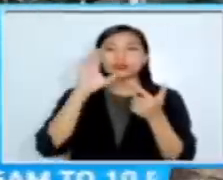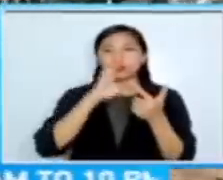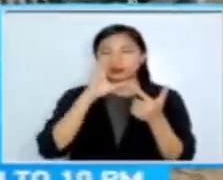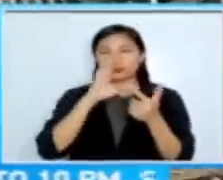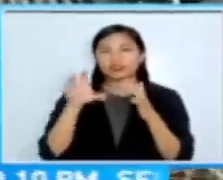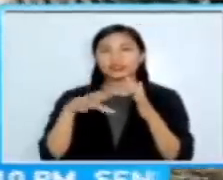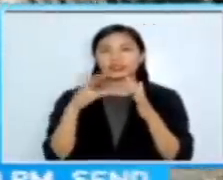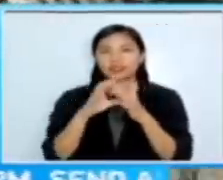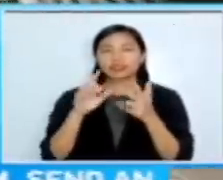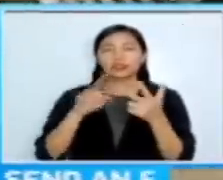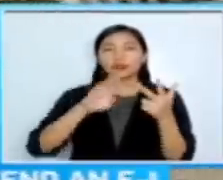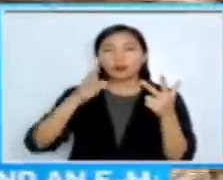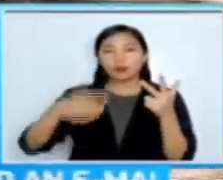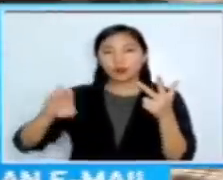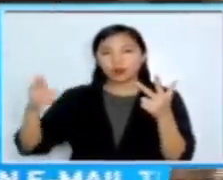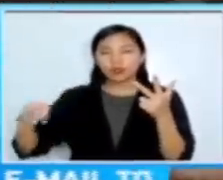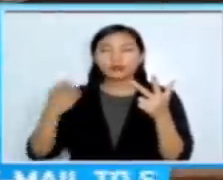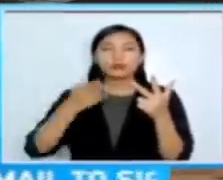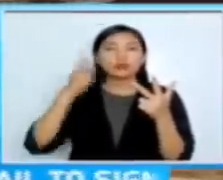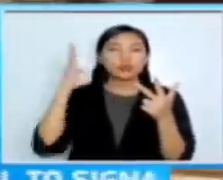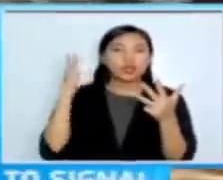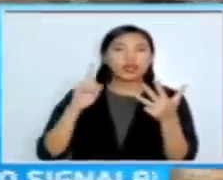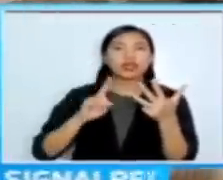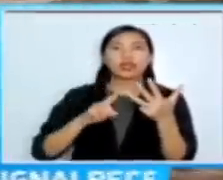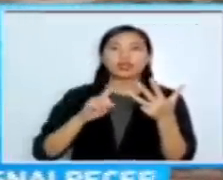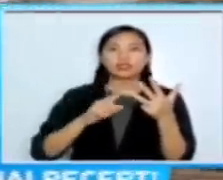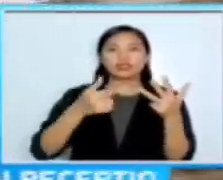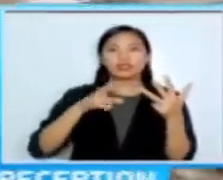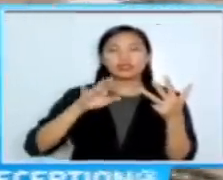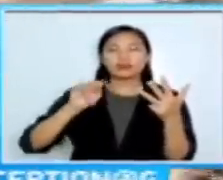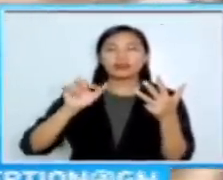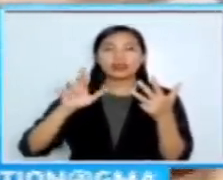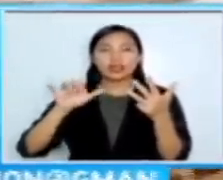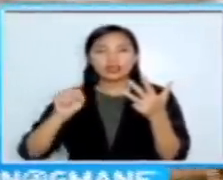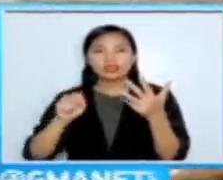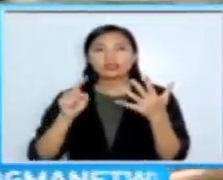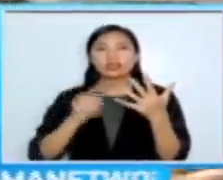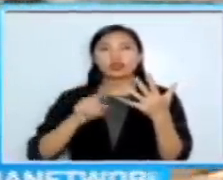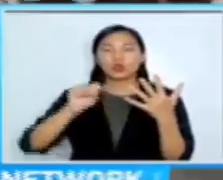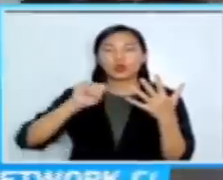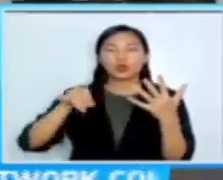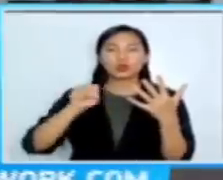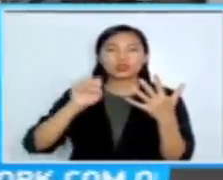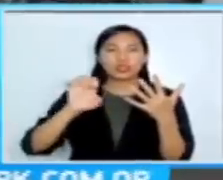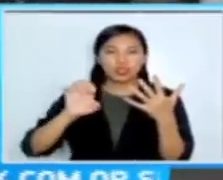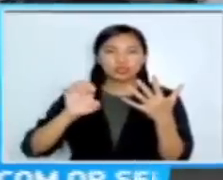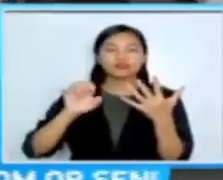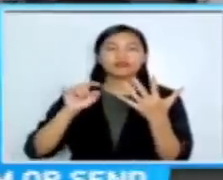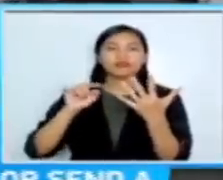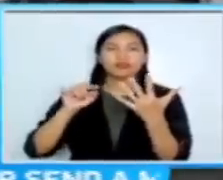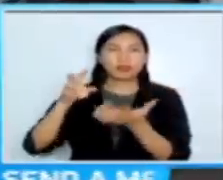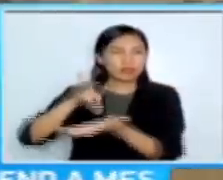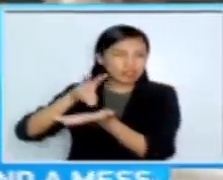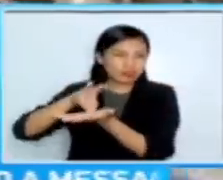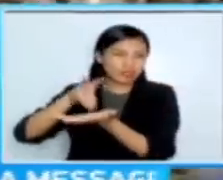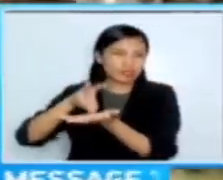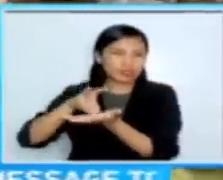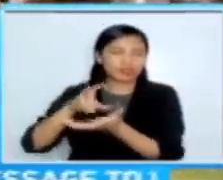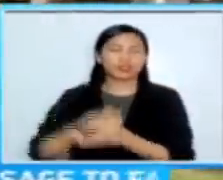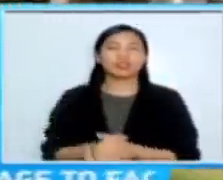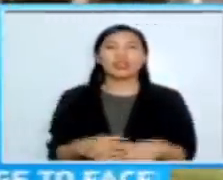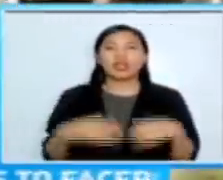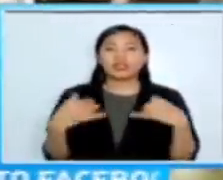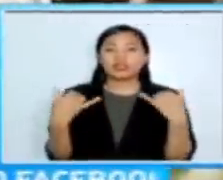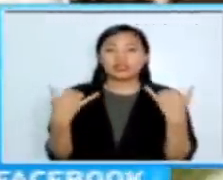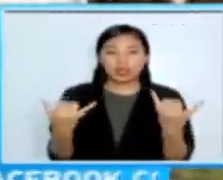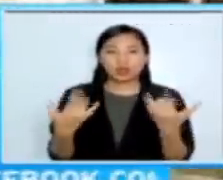Guimaras at Jose Panganiban, Camarines Norte. Dahil nasa state of calamity, otomatikong ipatutupad ang price freeze sa mga